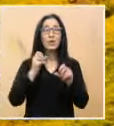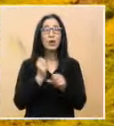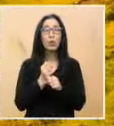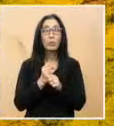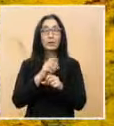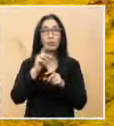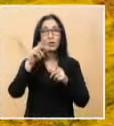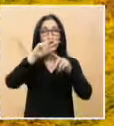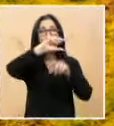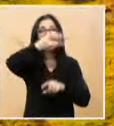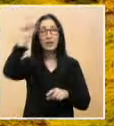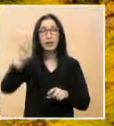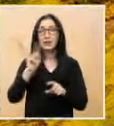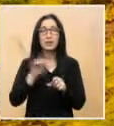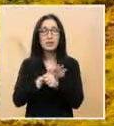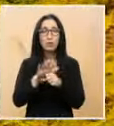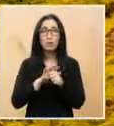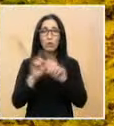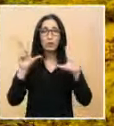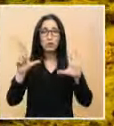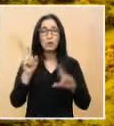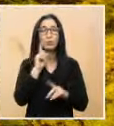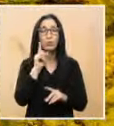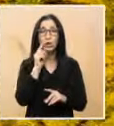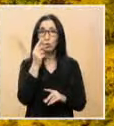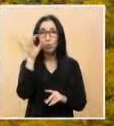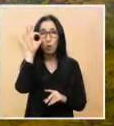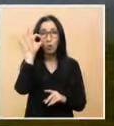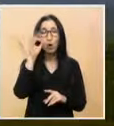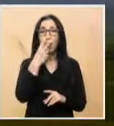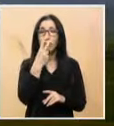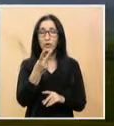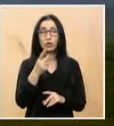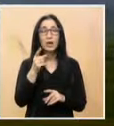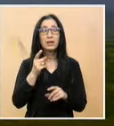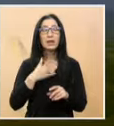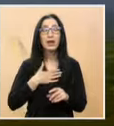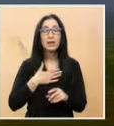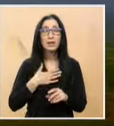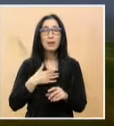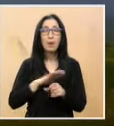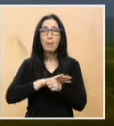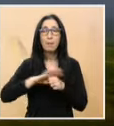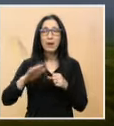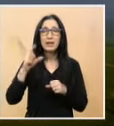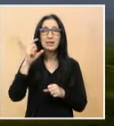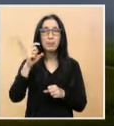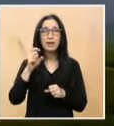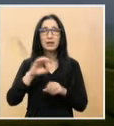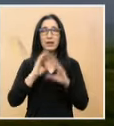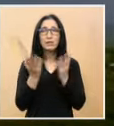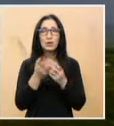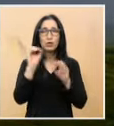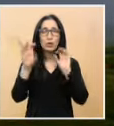Цветовете, образуващи дъгата, не са само основните седем, които човешкото око вижда. Тя се състои от пълния спектър на